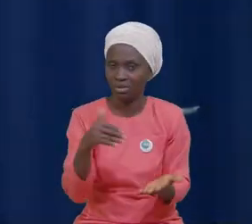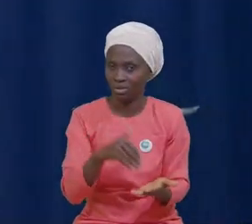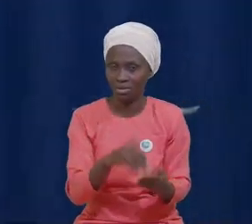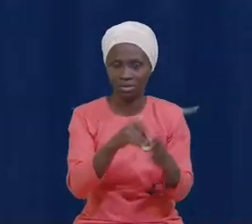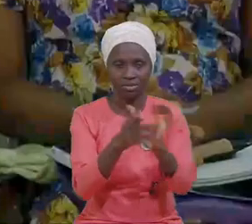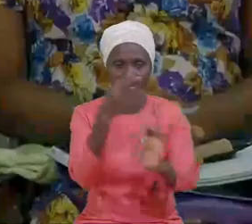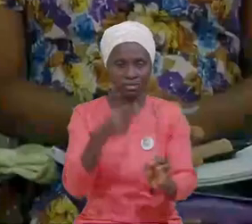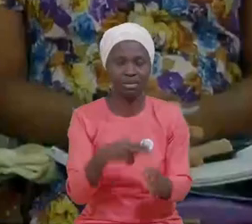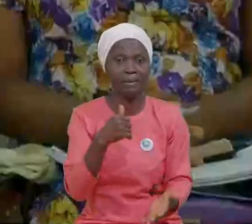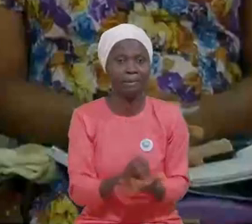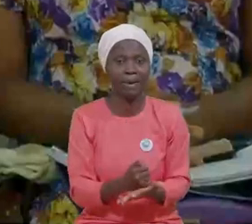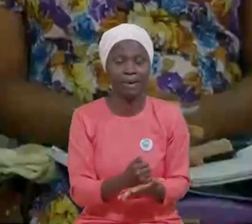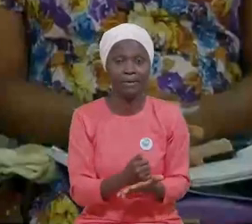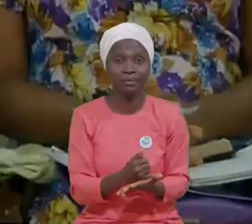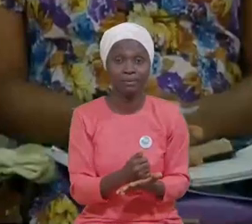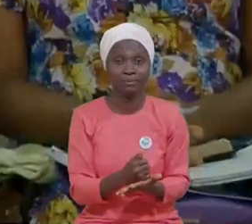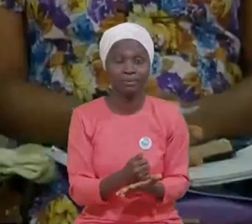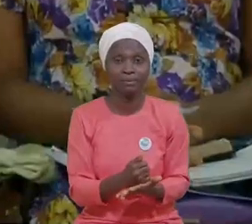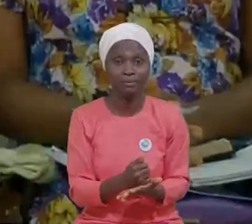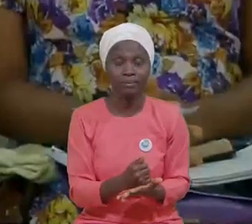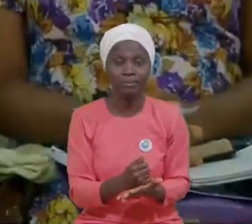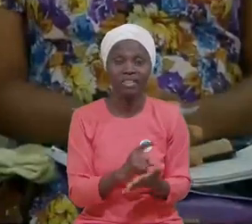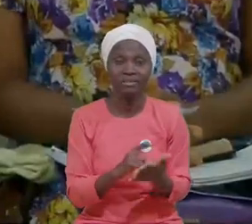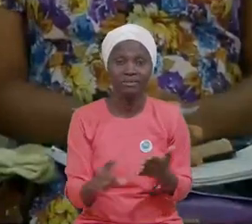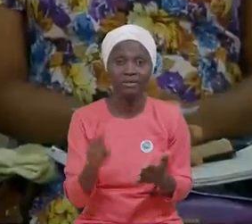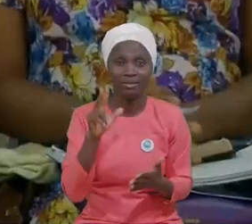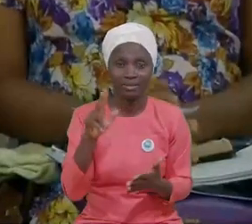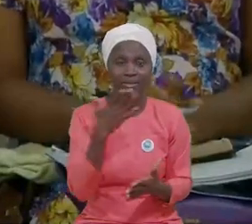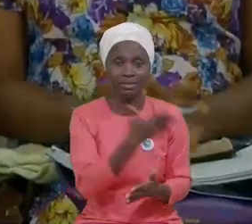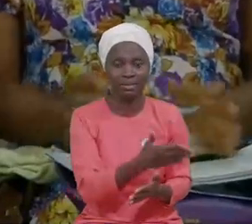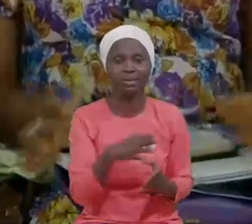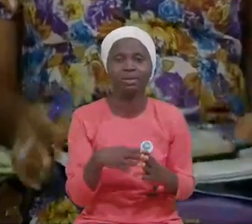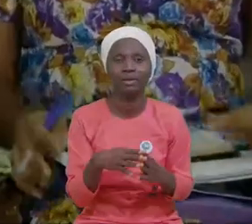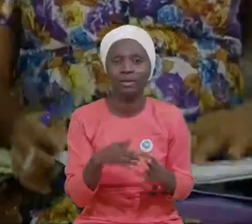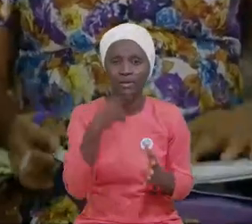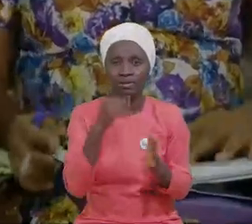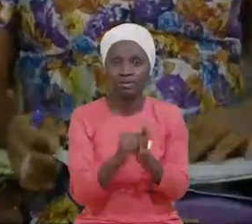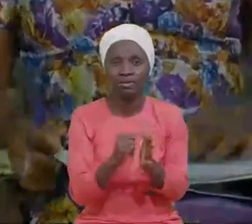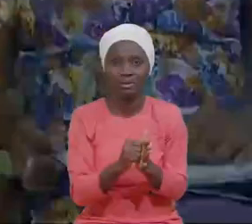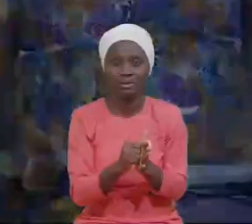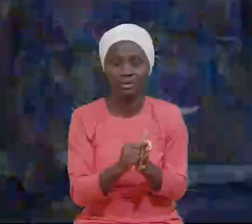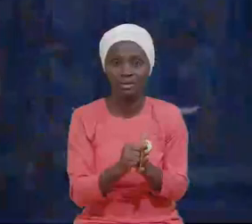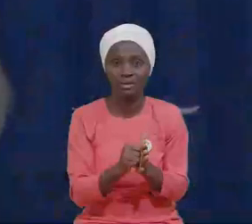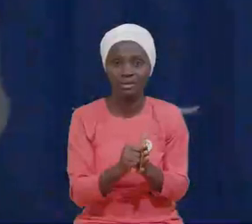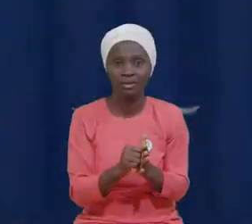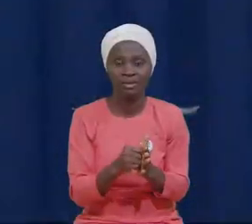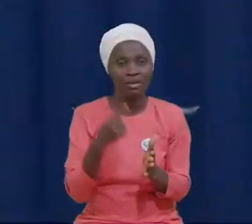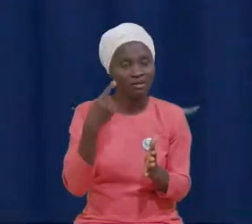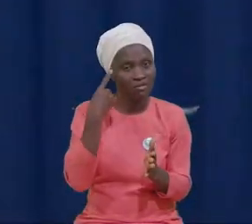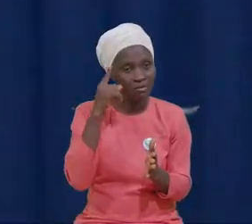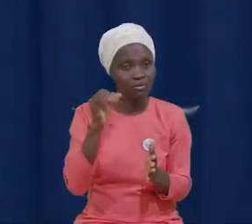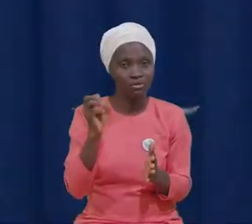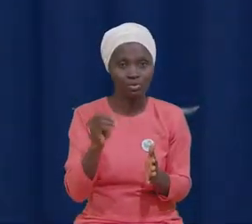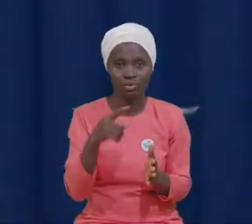captif au nom de Jésus. Verset 3 maintenant. Verset 3 dit, car ainsi